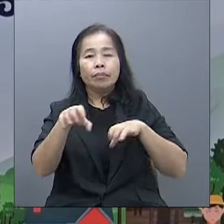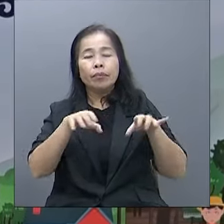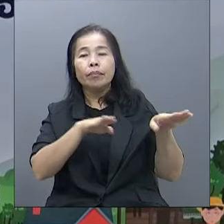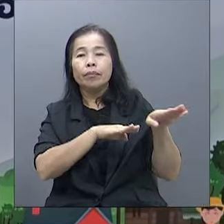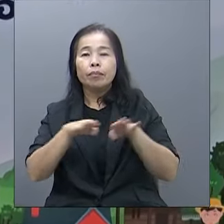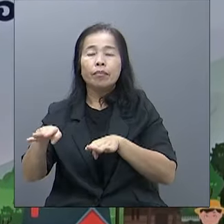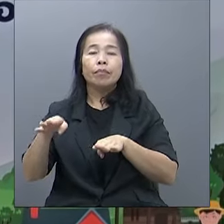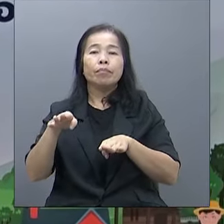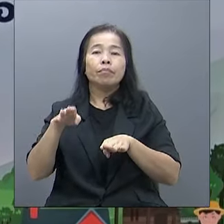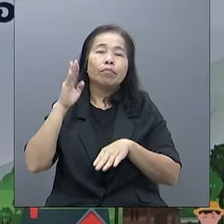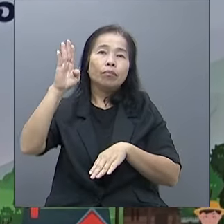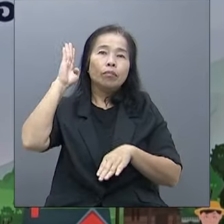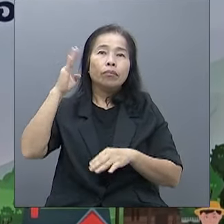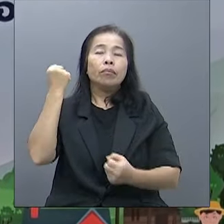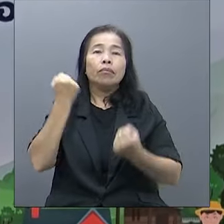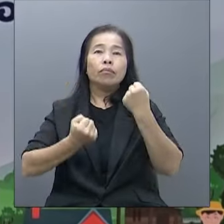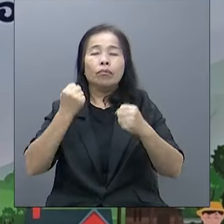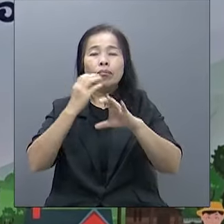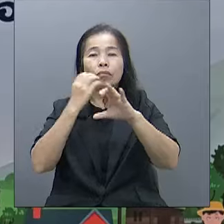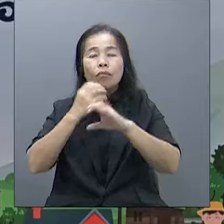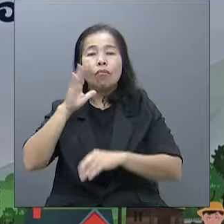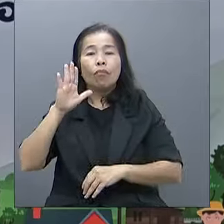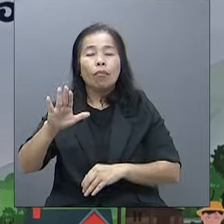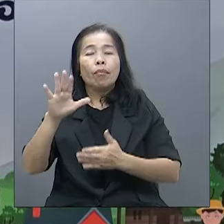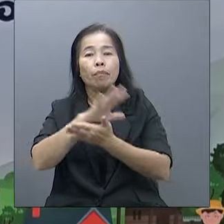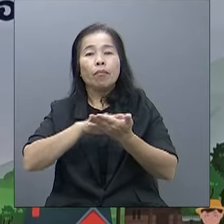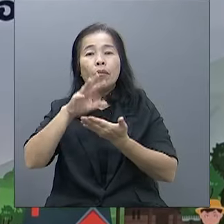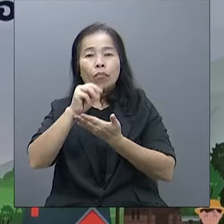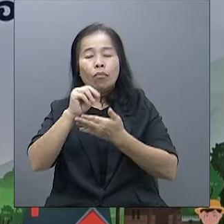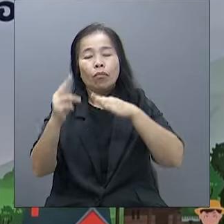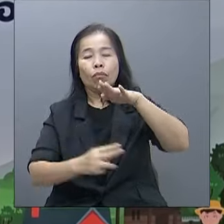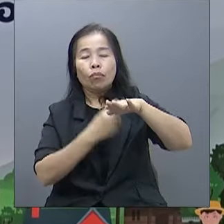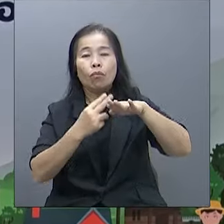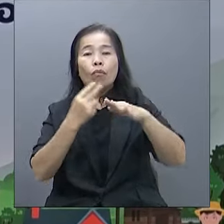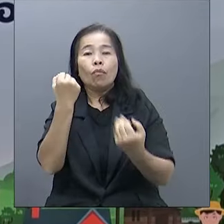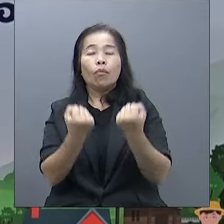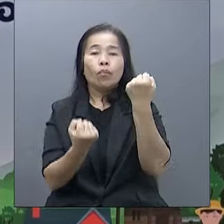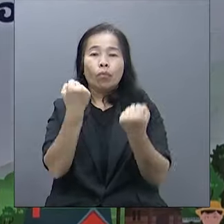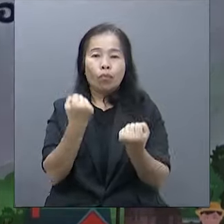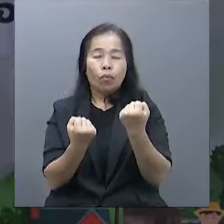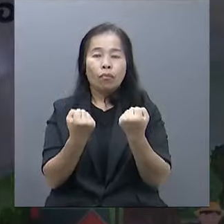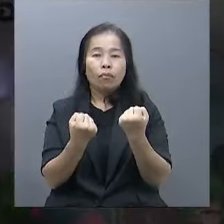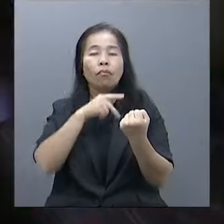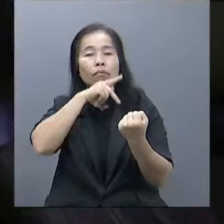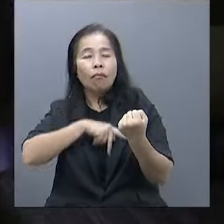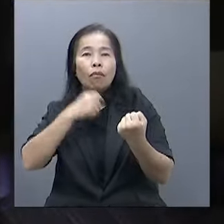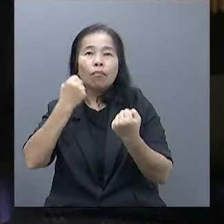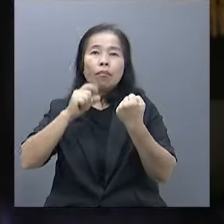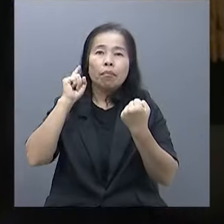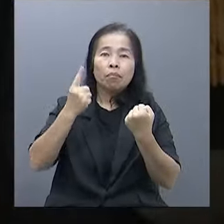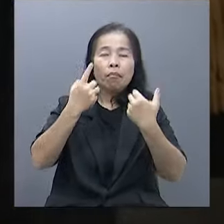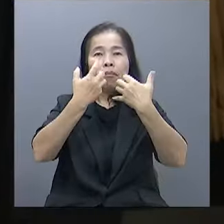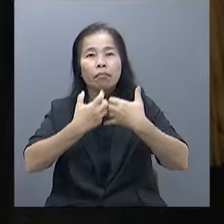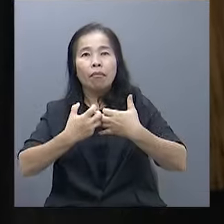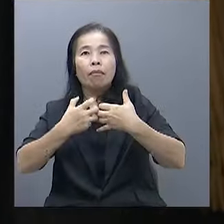ล้วก็หน่วยรถของทางมหาวิทยาลัยนะครับในการดูสภาพรถนะฮะแล้วก็จุดที่เราจะใช้ในการหนีภัยฉุ